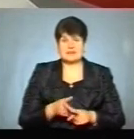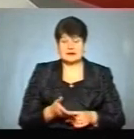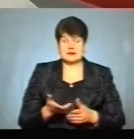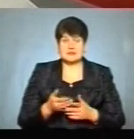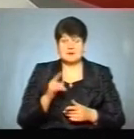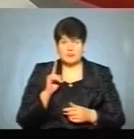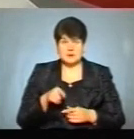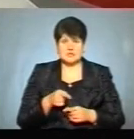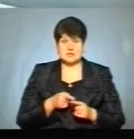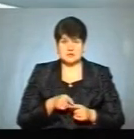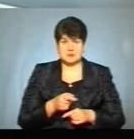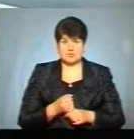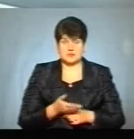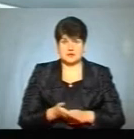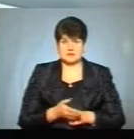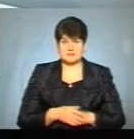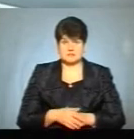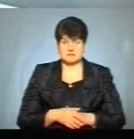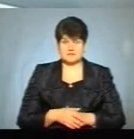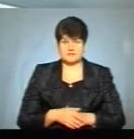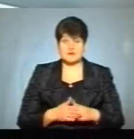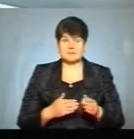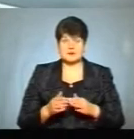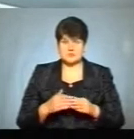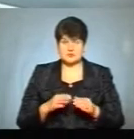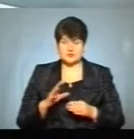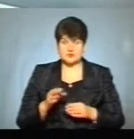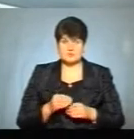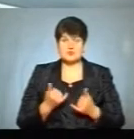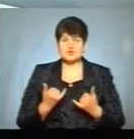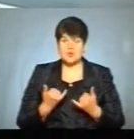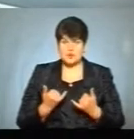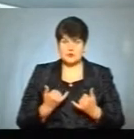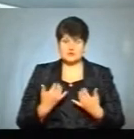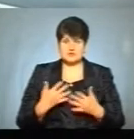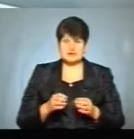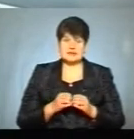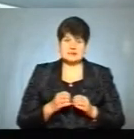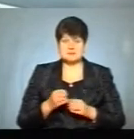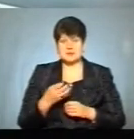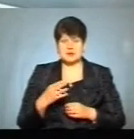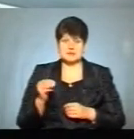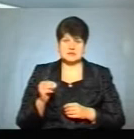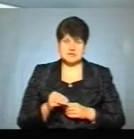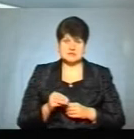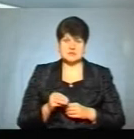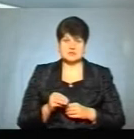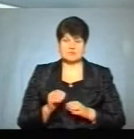вміли таку роботу робити. І... Тобто фахівців саме таких так, немає? І на сьогодні вже 10-15 тисяч, ну, мабуть,